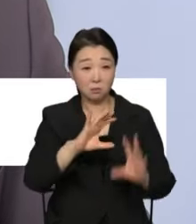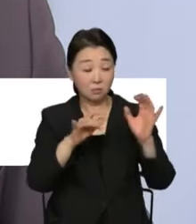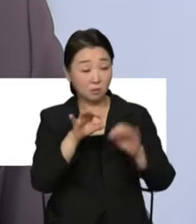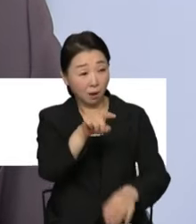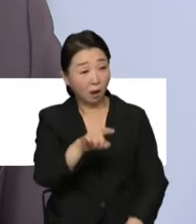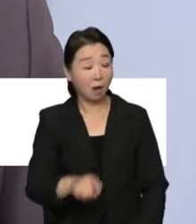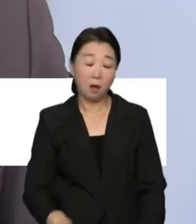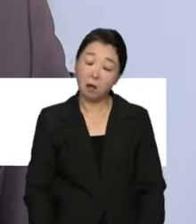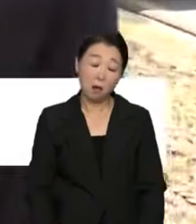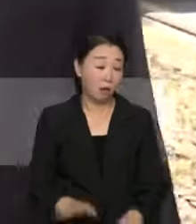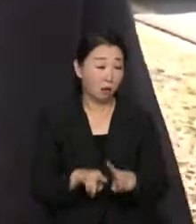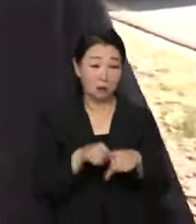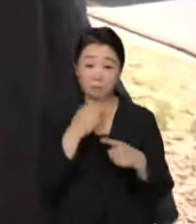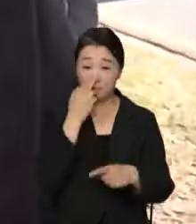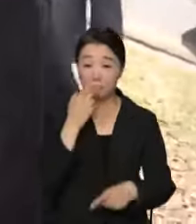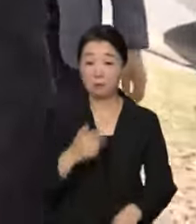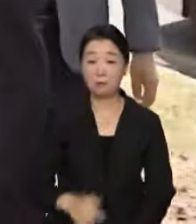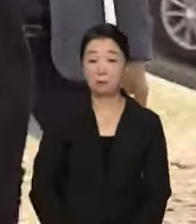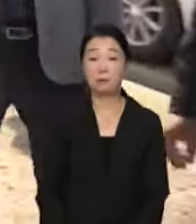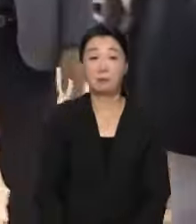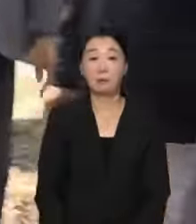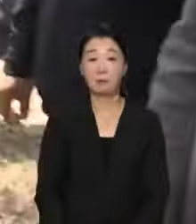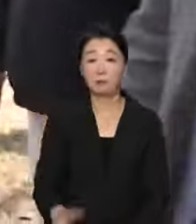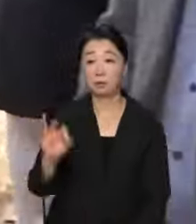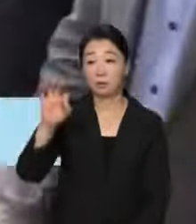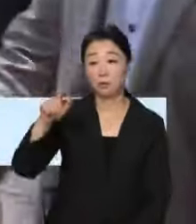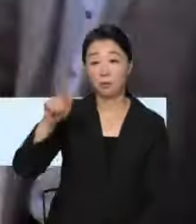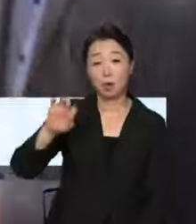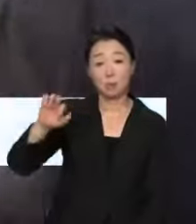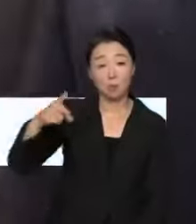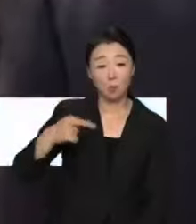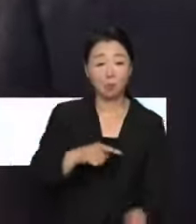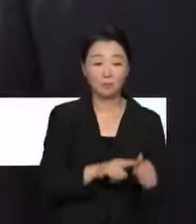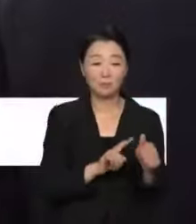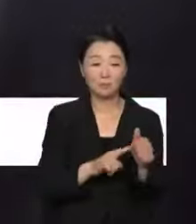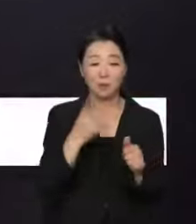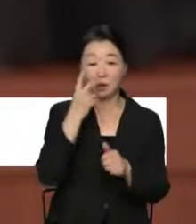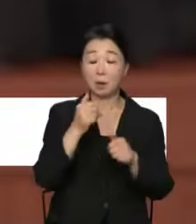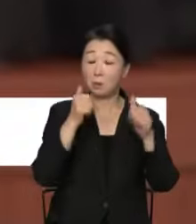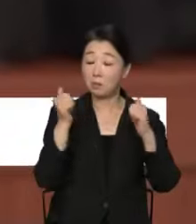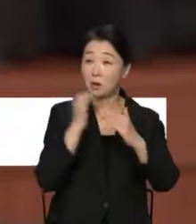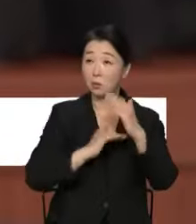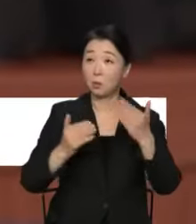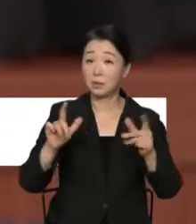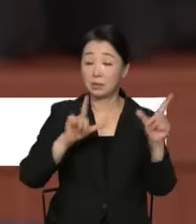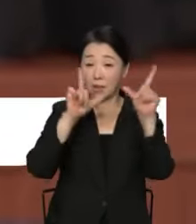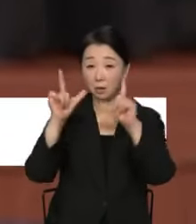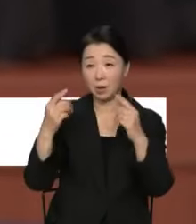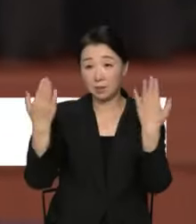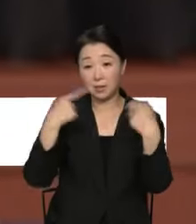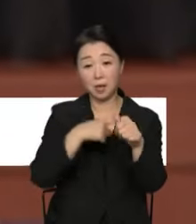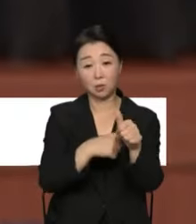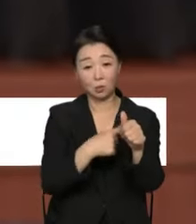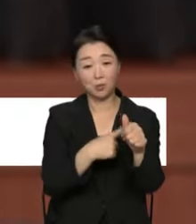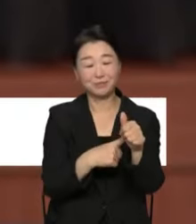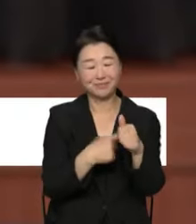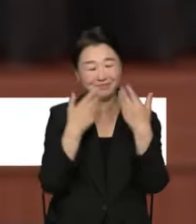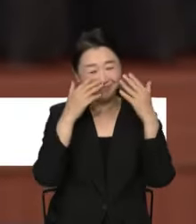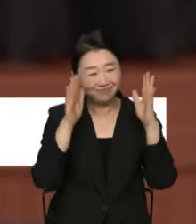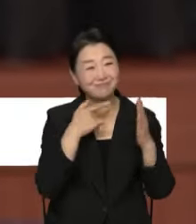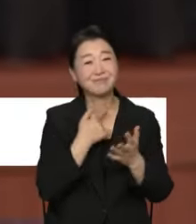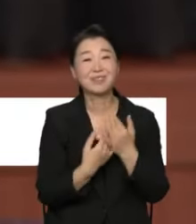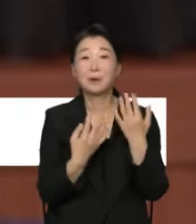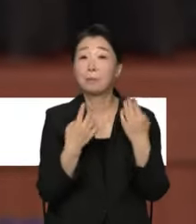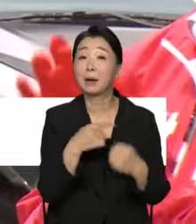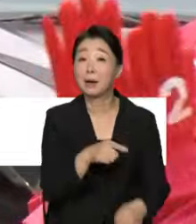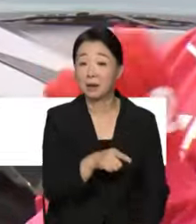누가 납득을 할까요? 이에 대해 유암코는 주감사는 검찰 공직 생활과 대학 교수 등을 통해 다양한 식견과 경험을